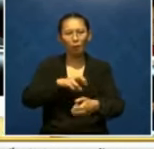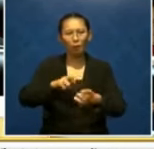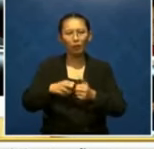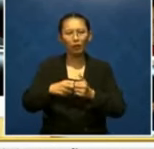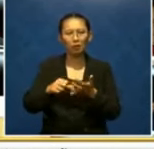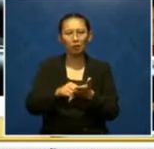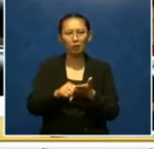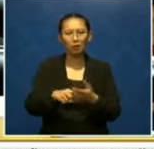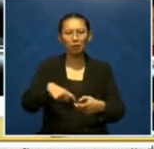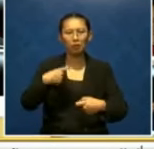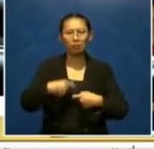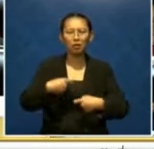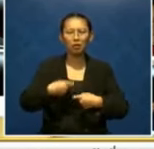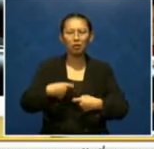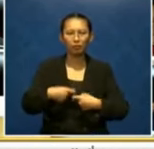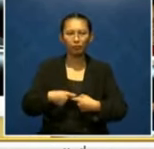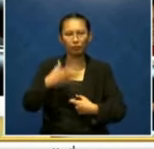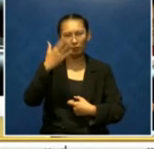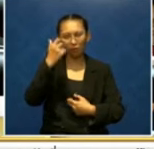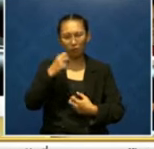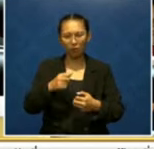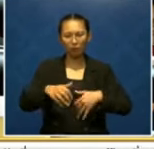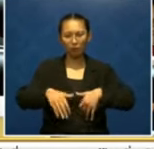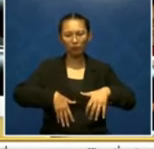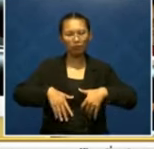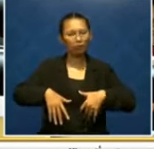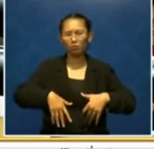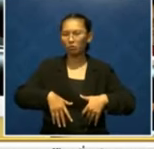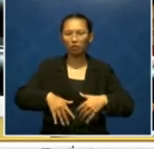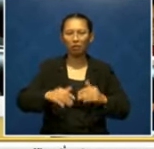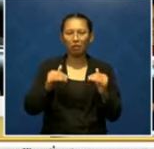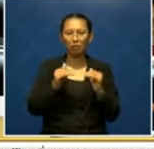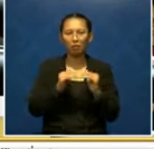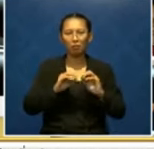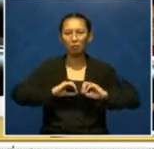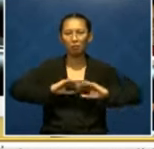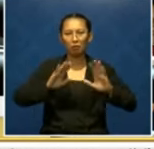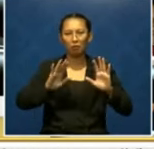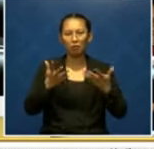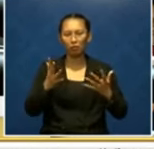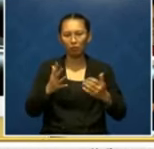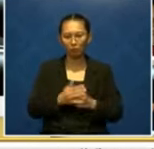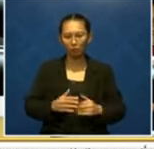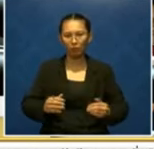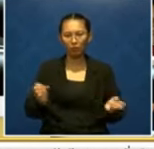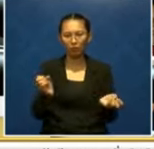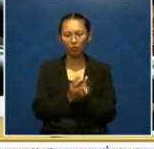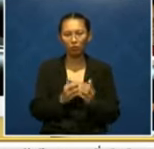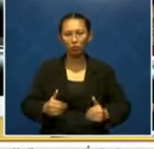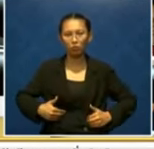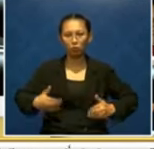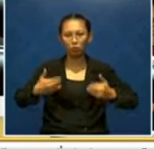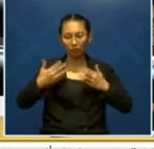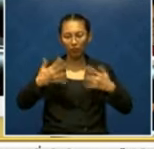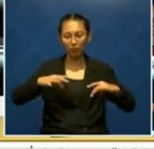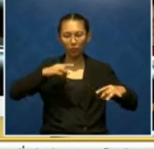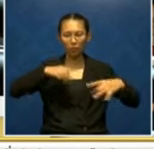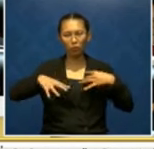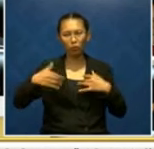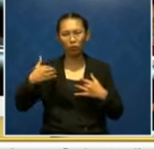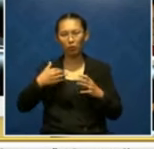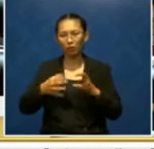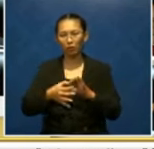ใจและทำให้ประชาชนเสียสิทธิ์กับเรื่องต่างๆในชีวิตและมีความขัดแย้งในการใช้ประโยชน์ที่ดินระหว่างรั